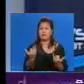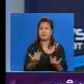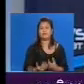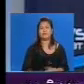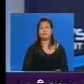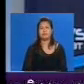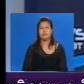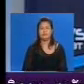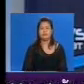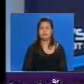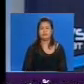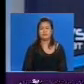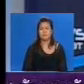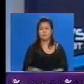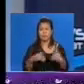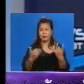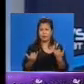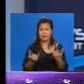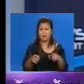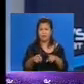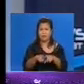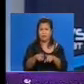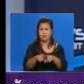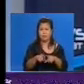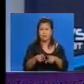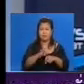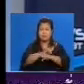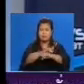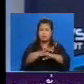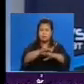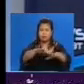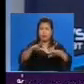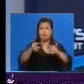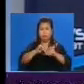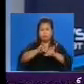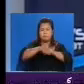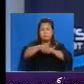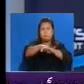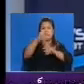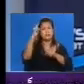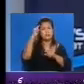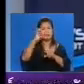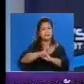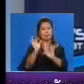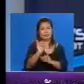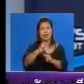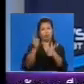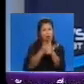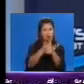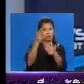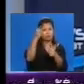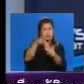ในแ่อัราการระบาดอาจจะยังไม่PR table 1เพรว่าในช่วแกๆ จะ